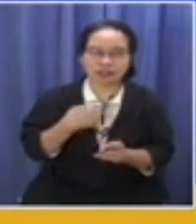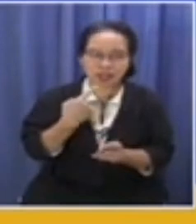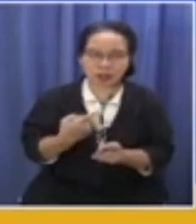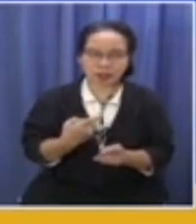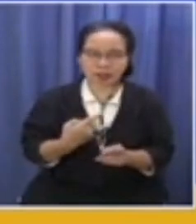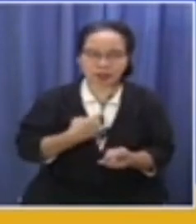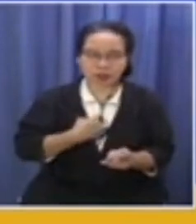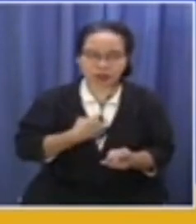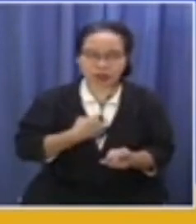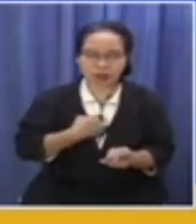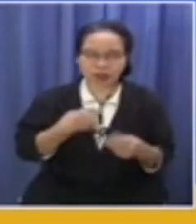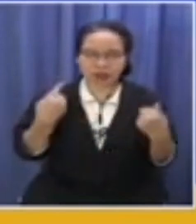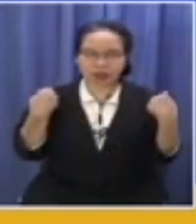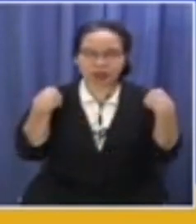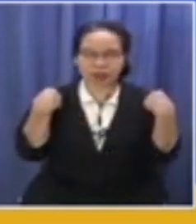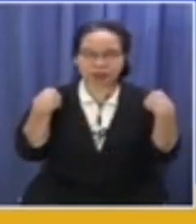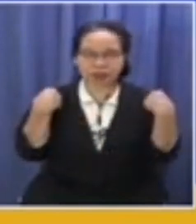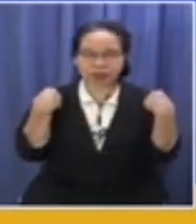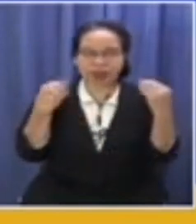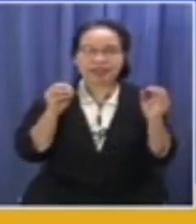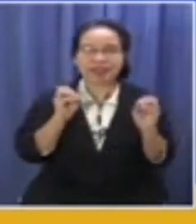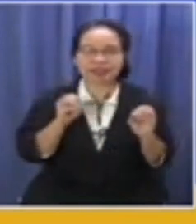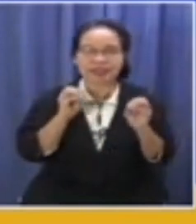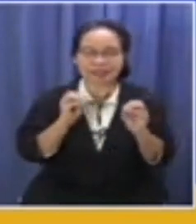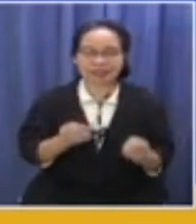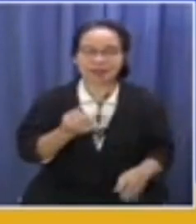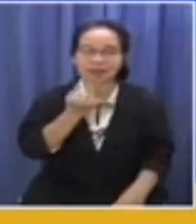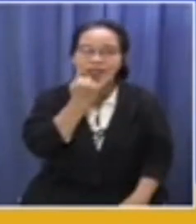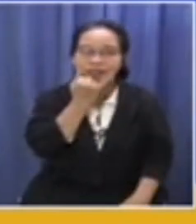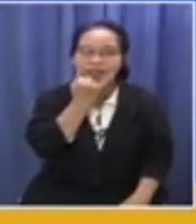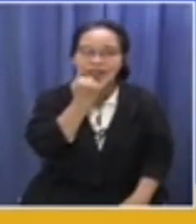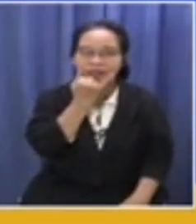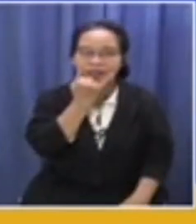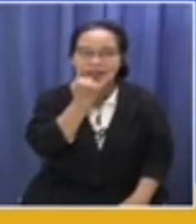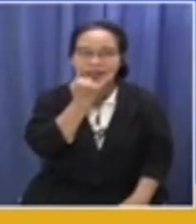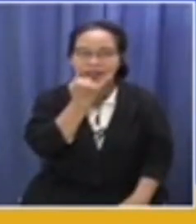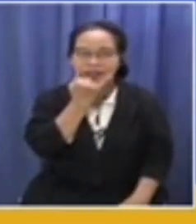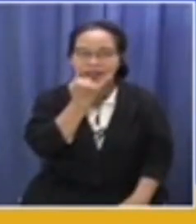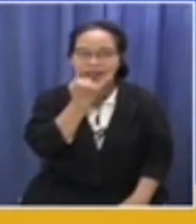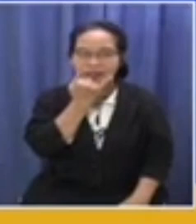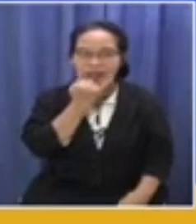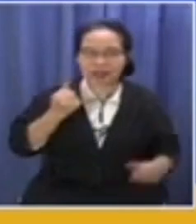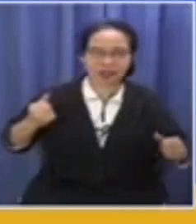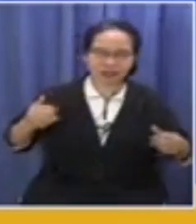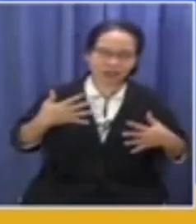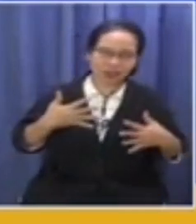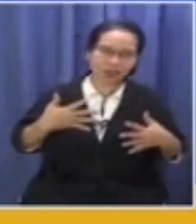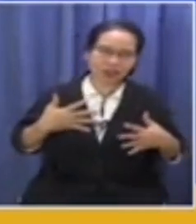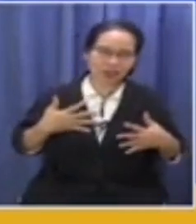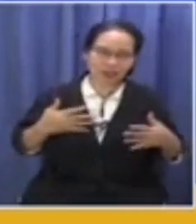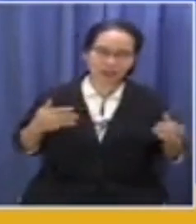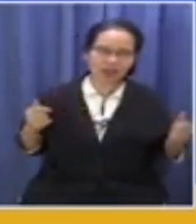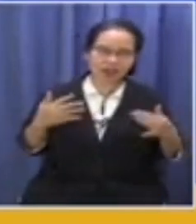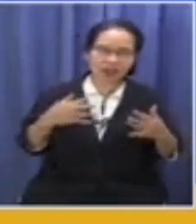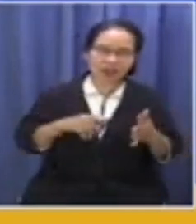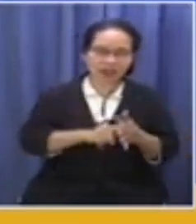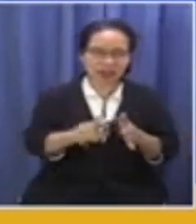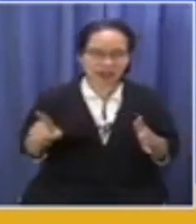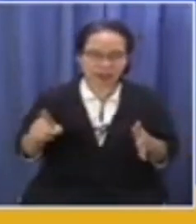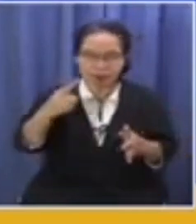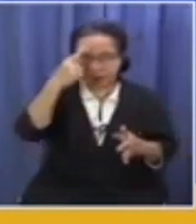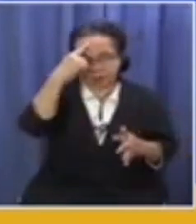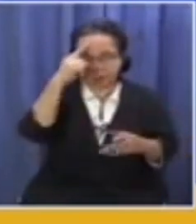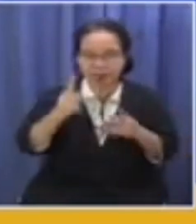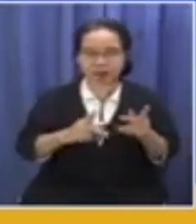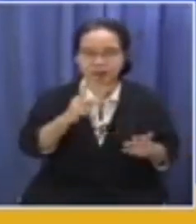ko eh merong mga nagtuturo ng mali nakakatakot talaga yung ganon maliligaw ang